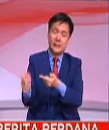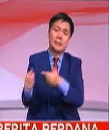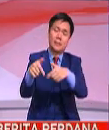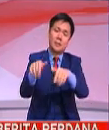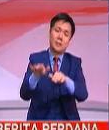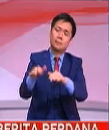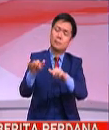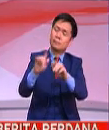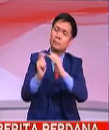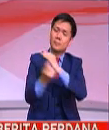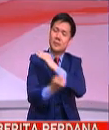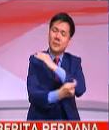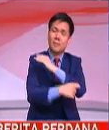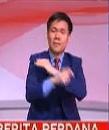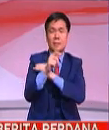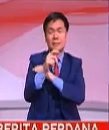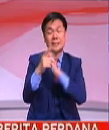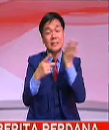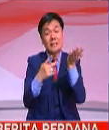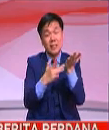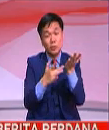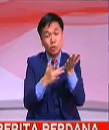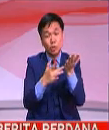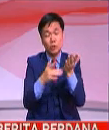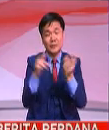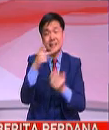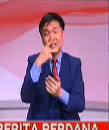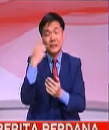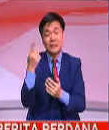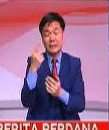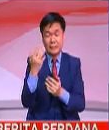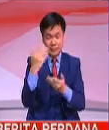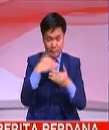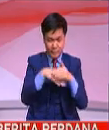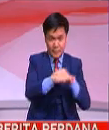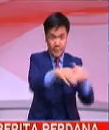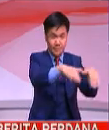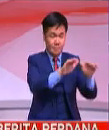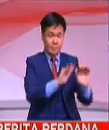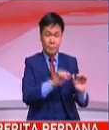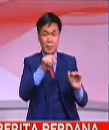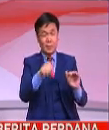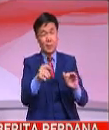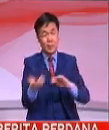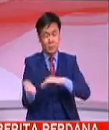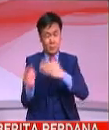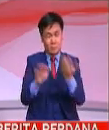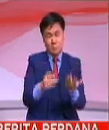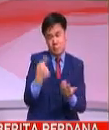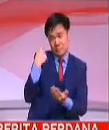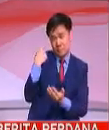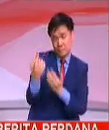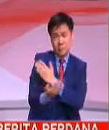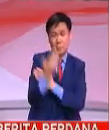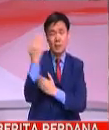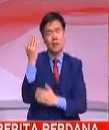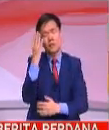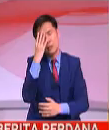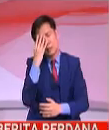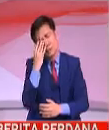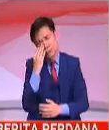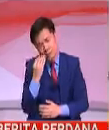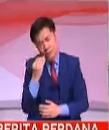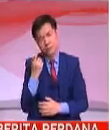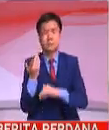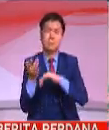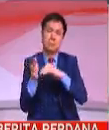Harmoni, Bandar Teknologi Kajang sejurus tiba di tanah perkuburan itu. Allahyarham meninggal dunia pagi tadi ketika sedang tidur.